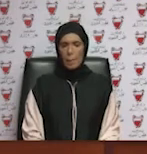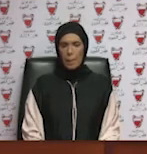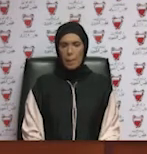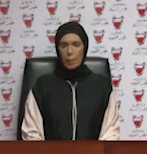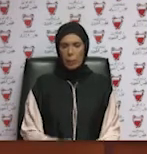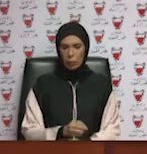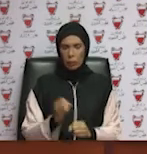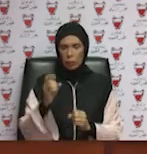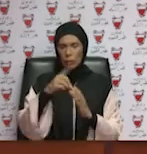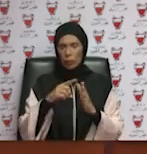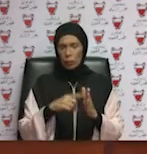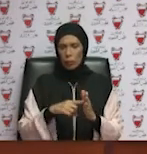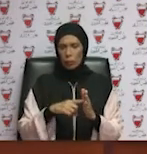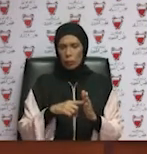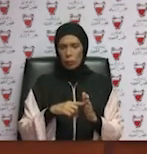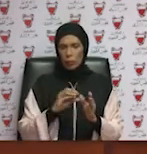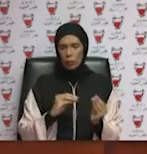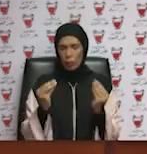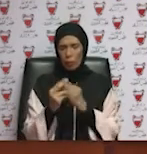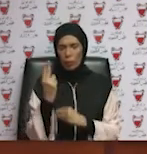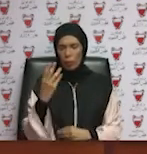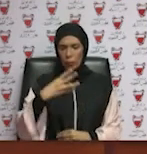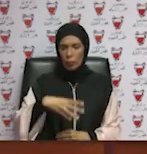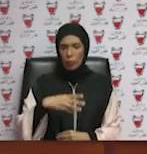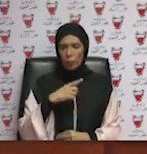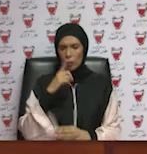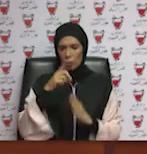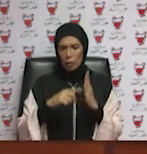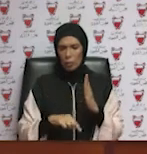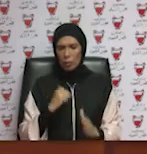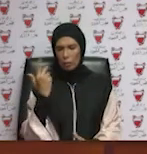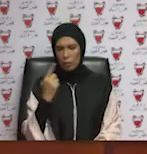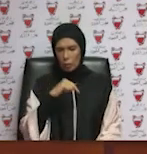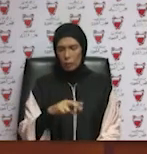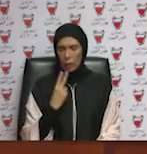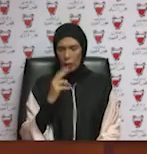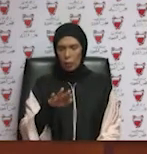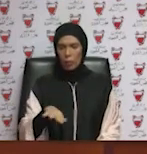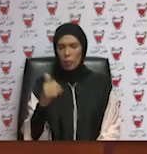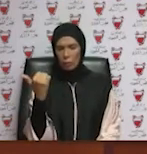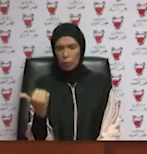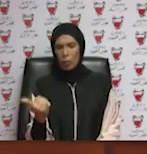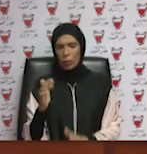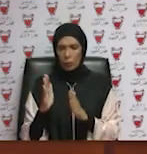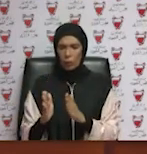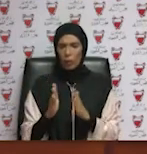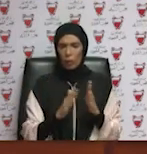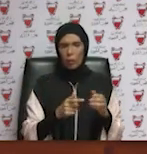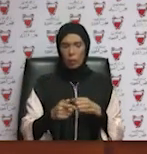الاقتراح بقانون بتعديل المادة 42 من القانون رقم 19 لسنة 2006 بشأن تنظيم سوق